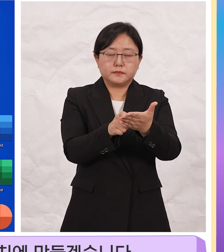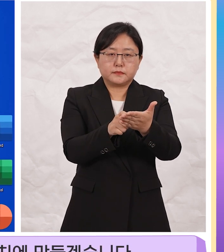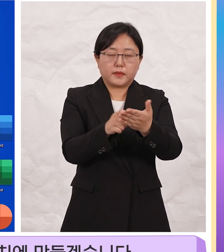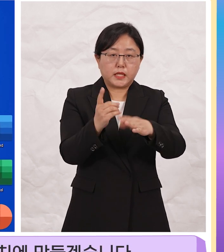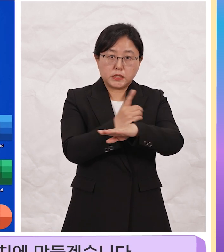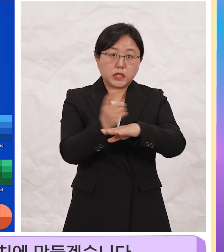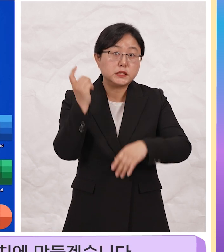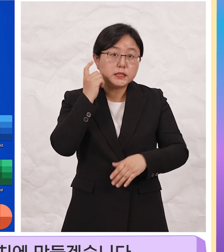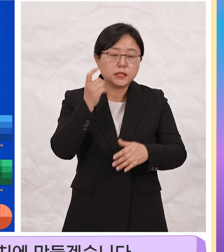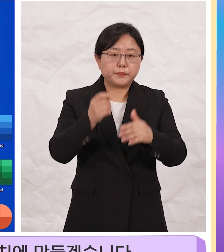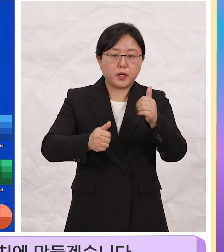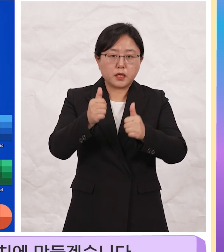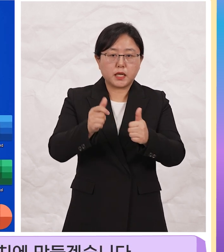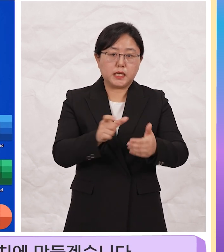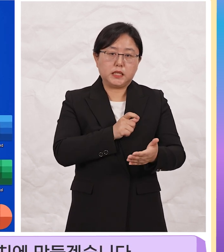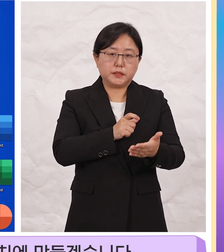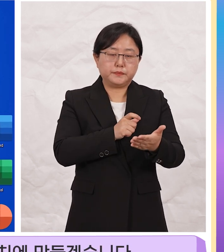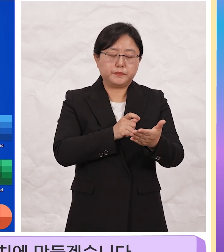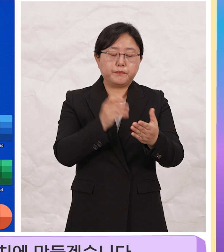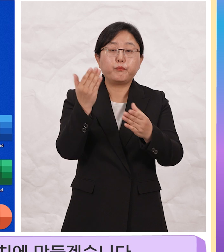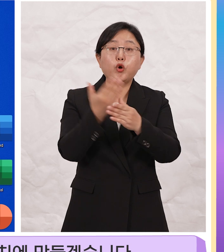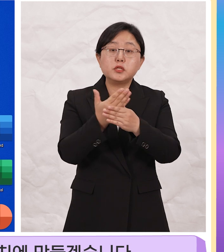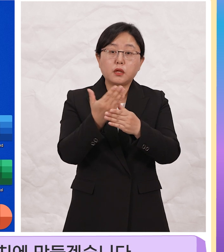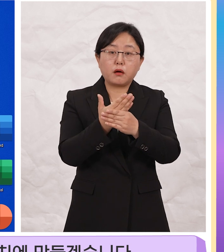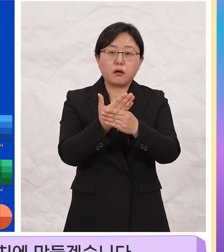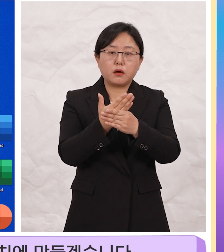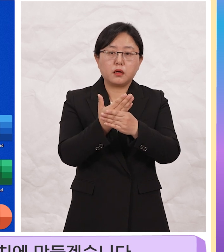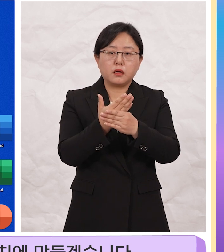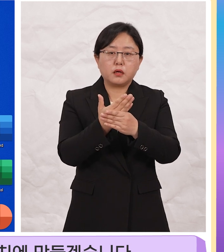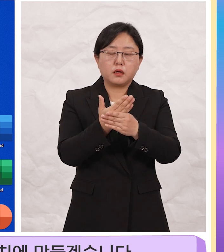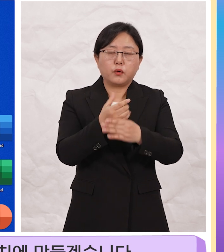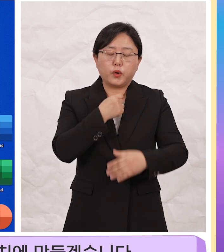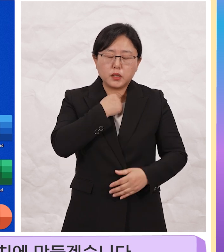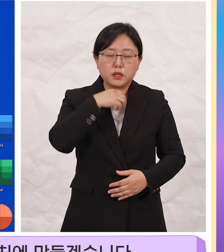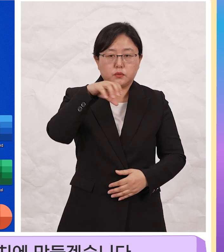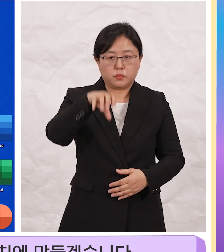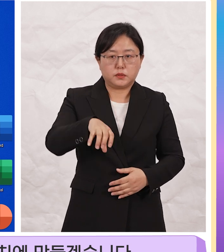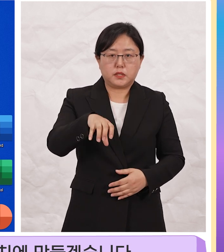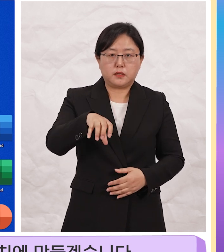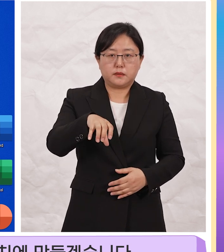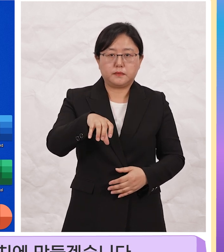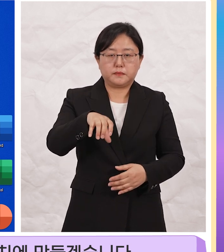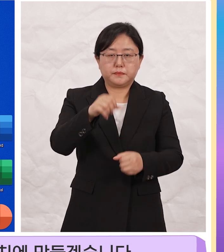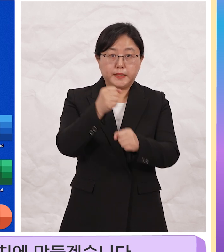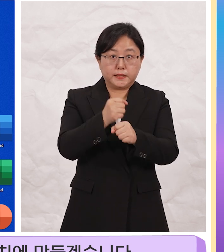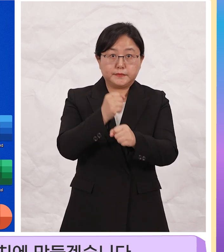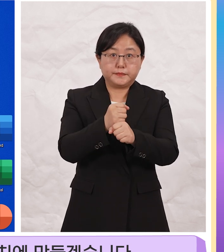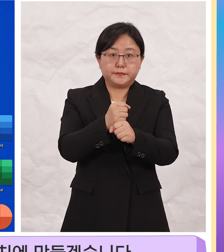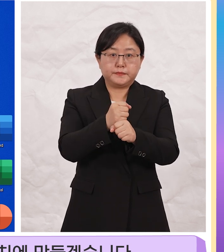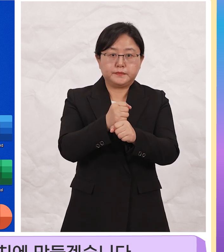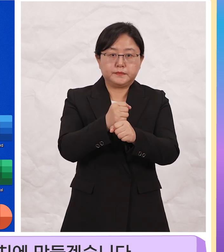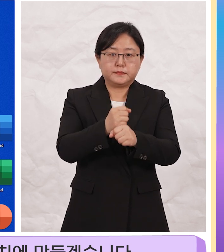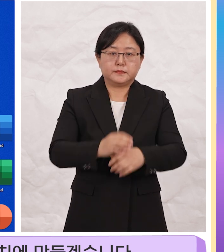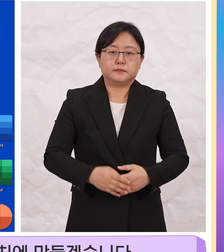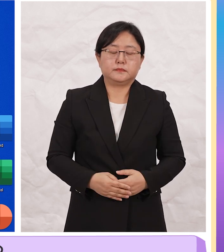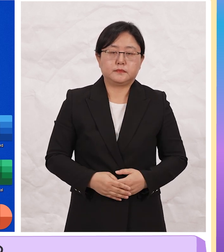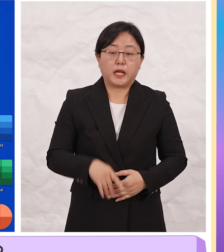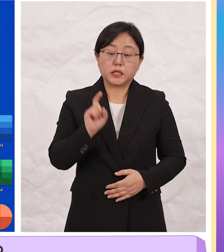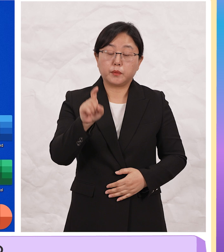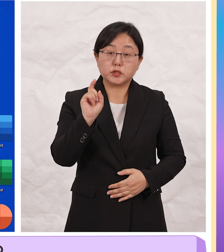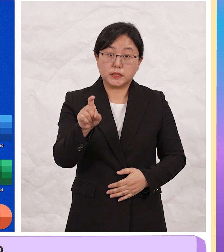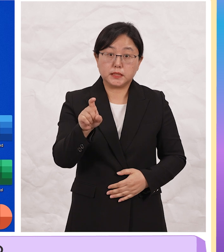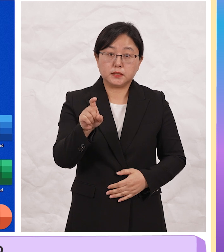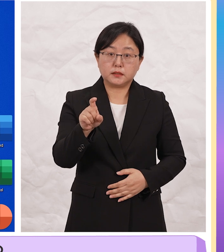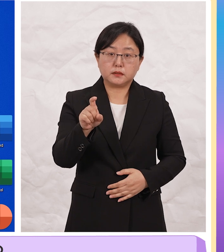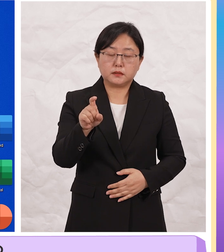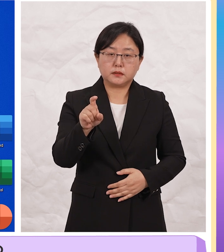저는 디지털 듣기평가 이름의 폴더를 제가 원하는 위치에 만들겠습니다. 자,